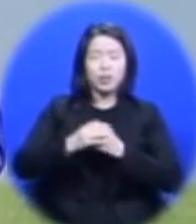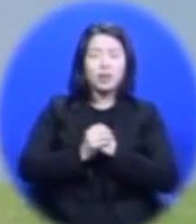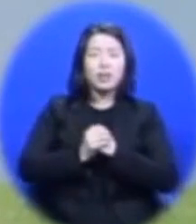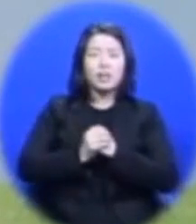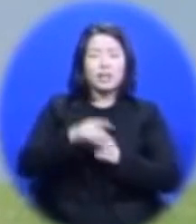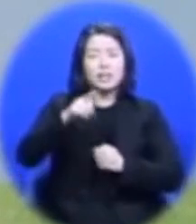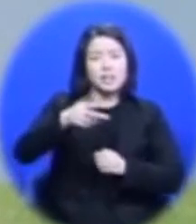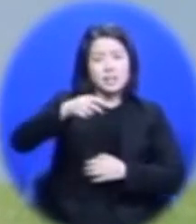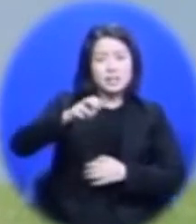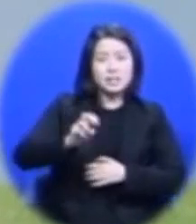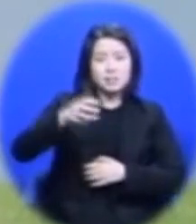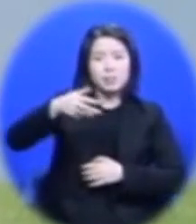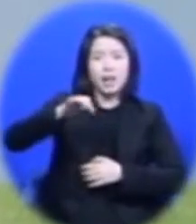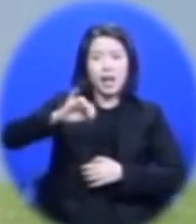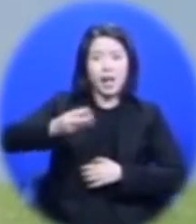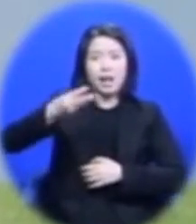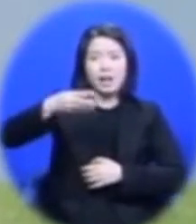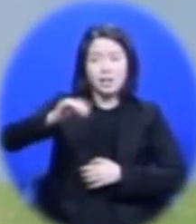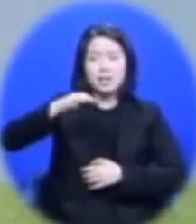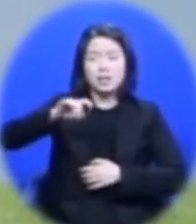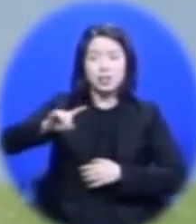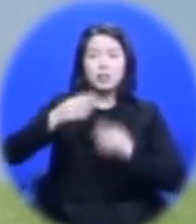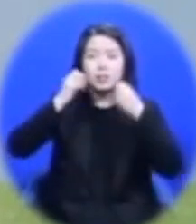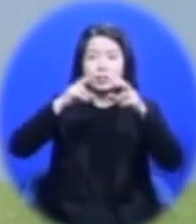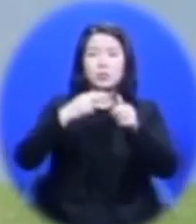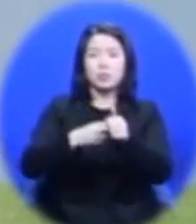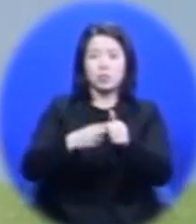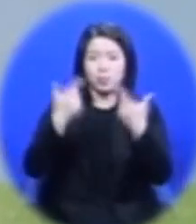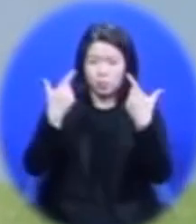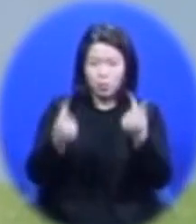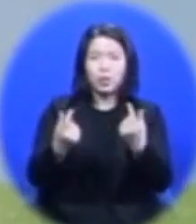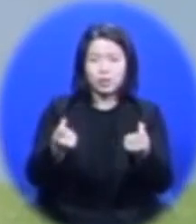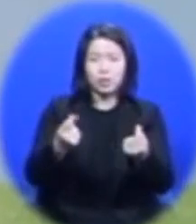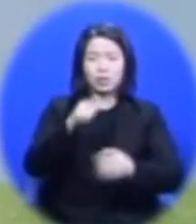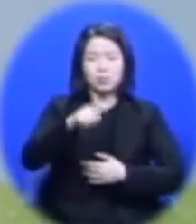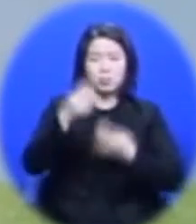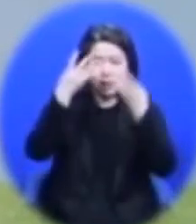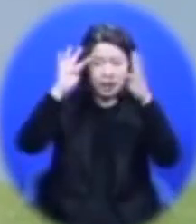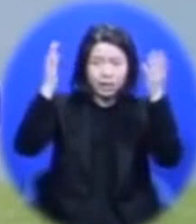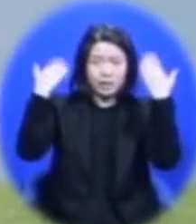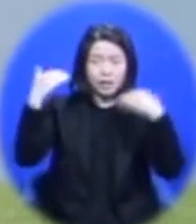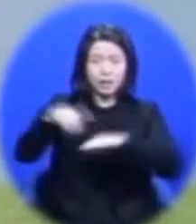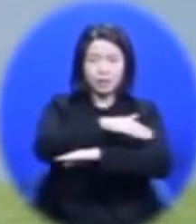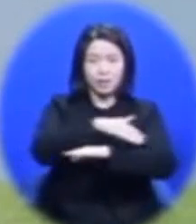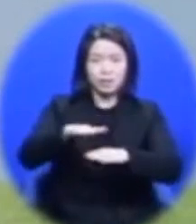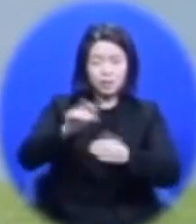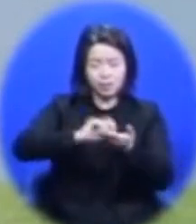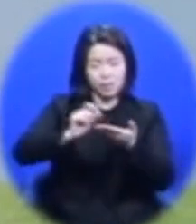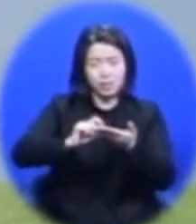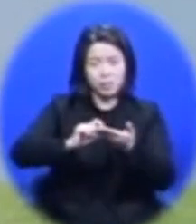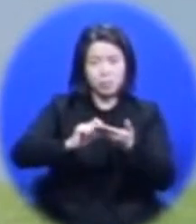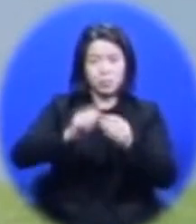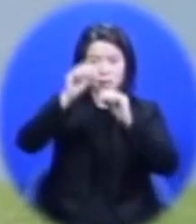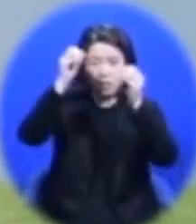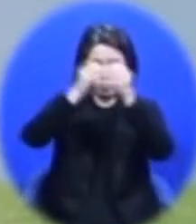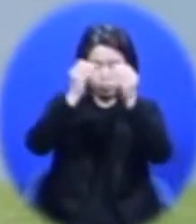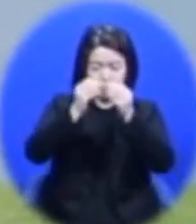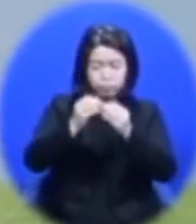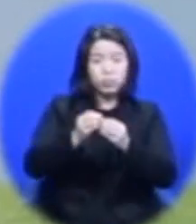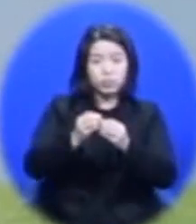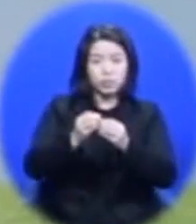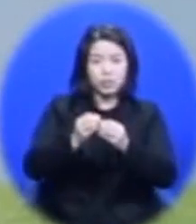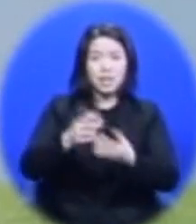이 짐 엘리엇 선교사님도 똑같았어요. 그분이 대학 다닐 때 썼던 일기에 보면은 구구절절이